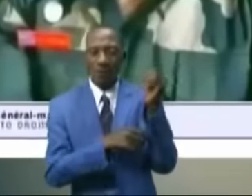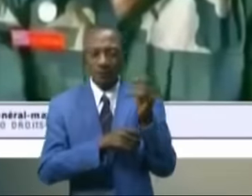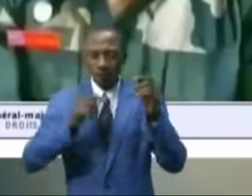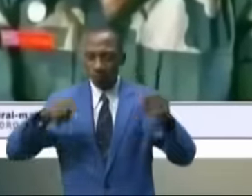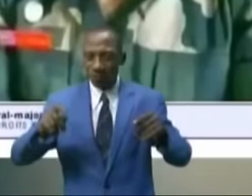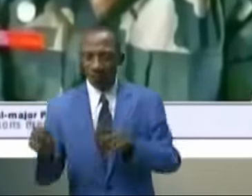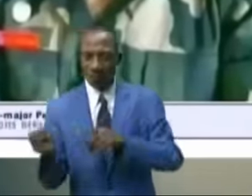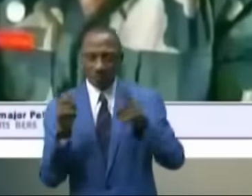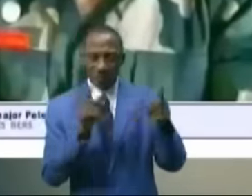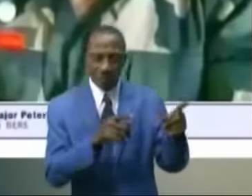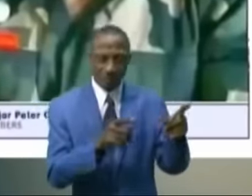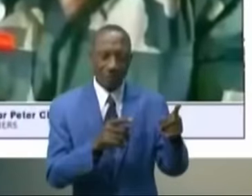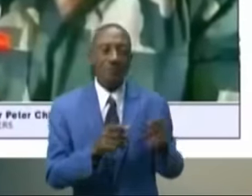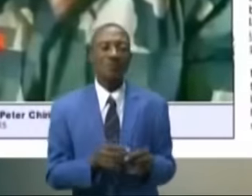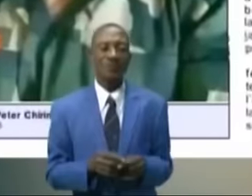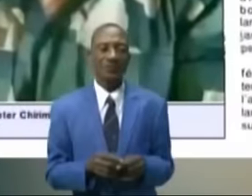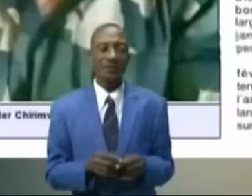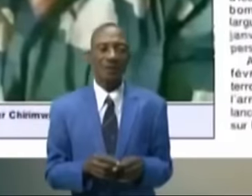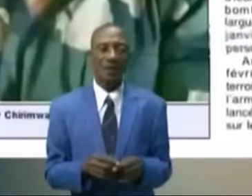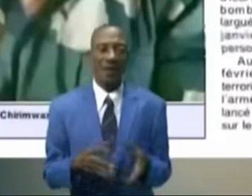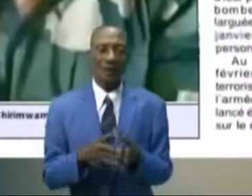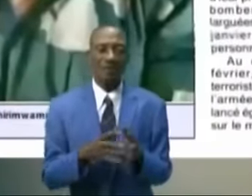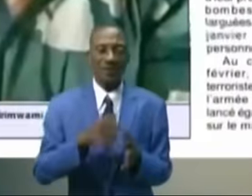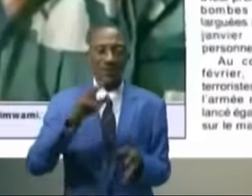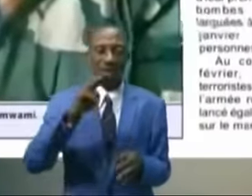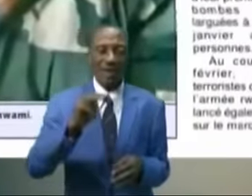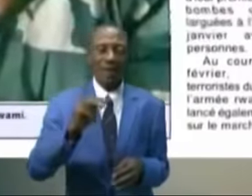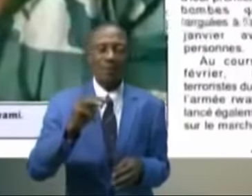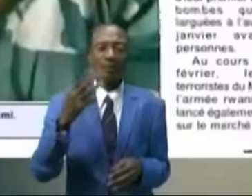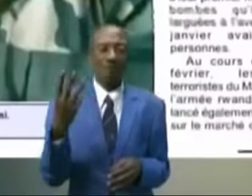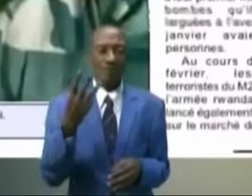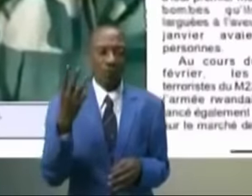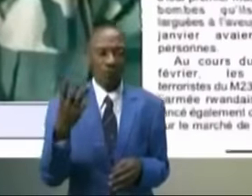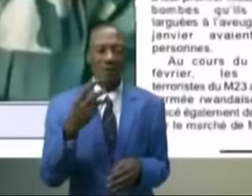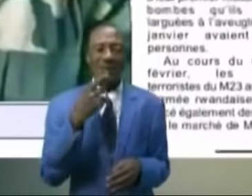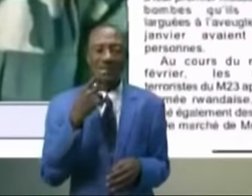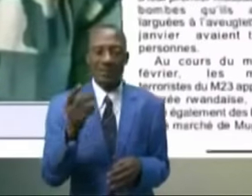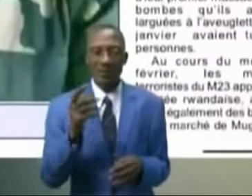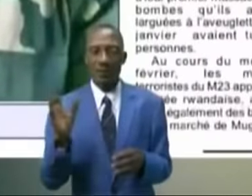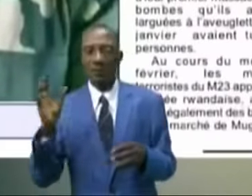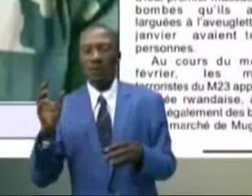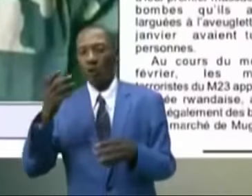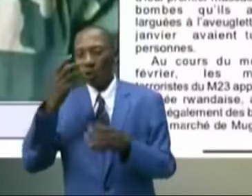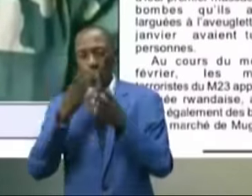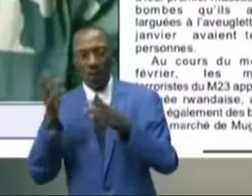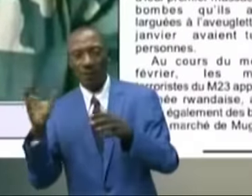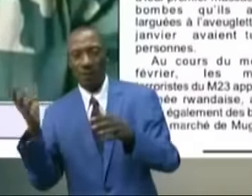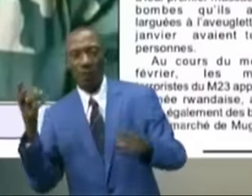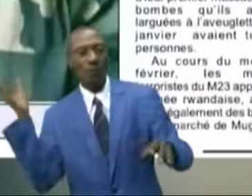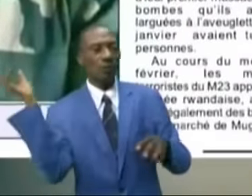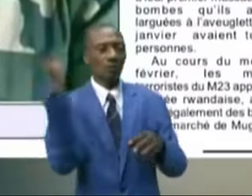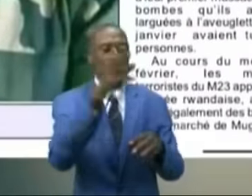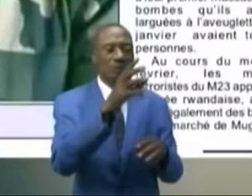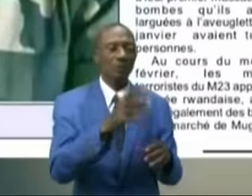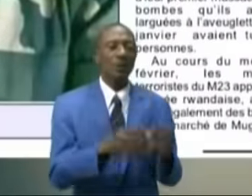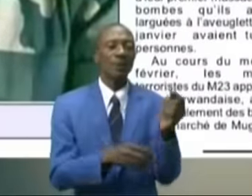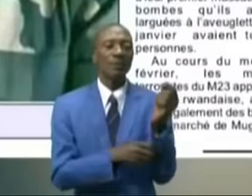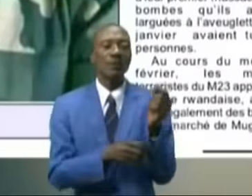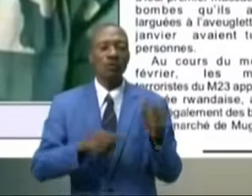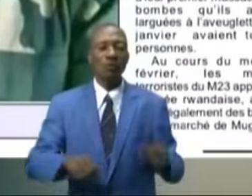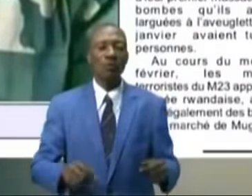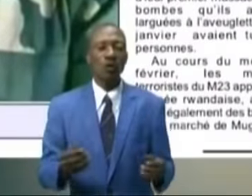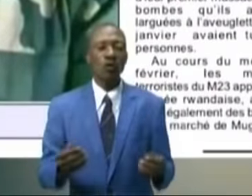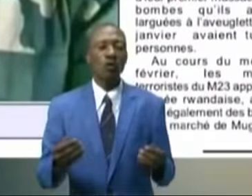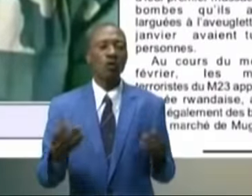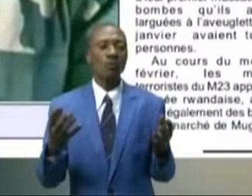les terroristes du 1-23, s'élève à 14 morts et 35 blessés, pour la plupart des femmes et des enfants. Et ce bilan